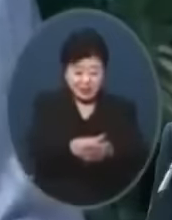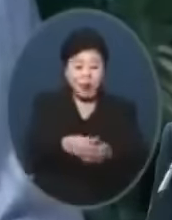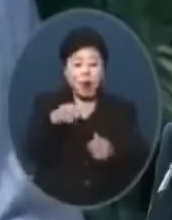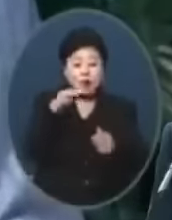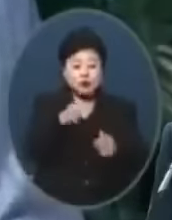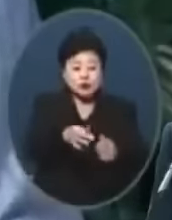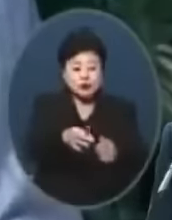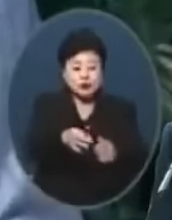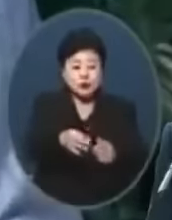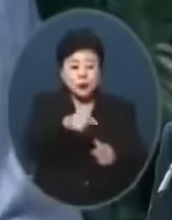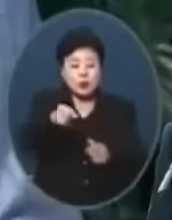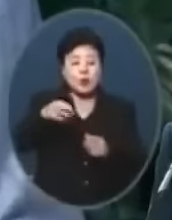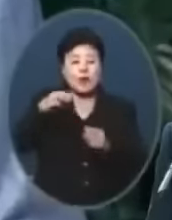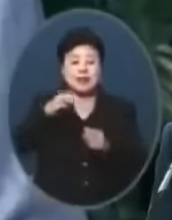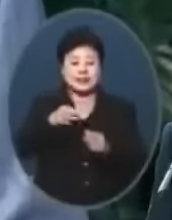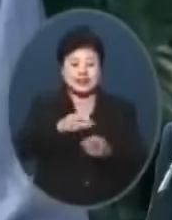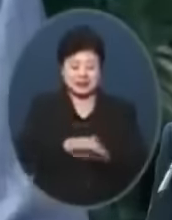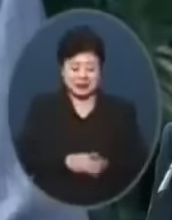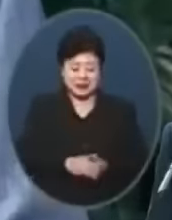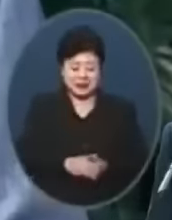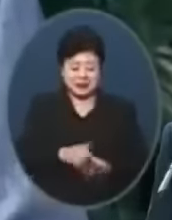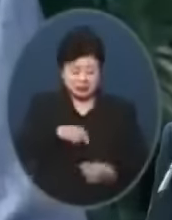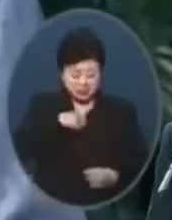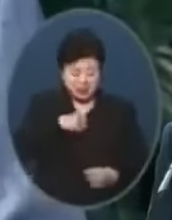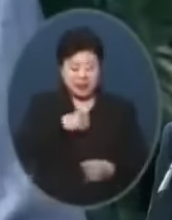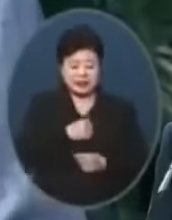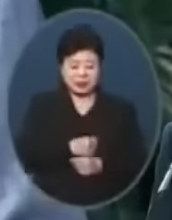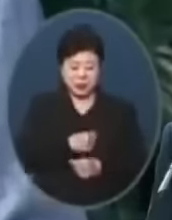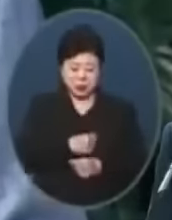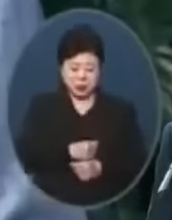부르시고 택하시고 의롭다 하시고